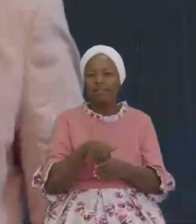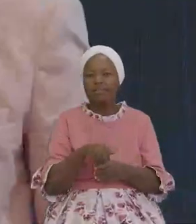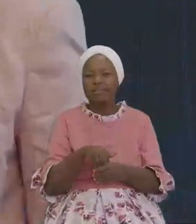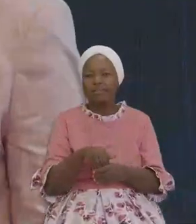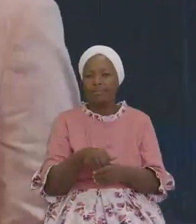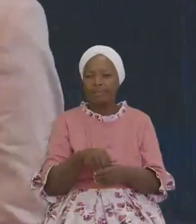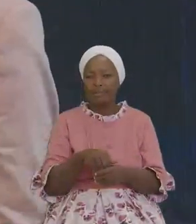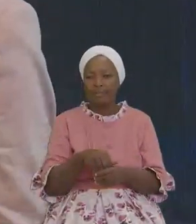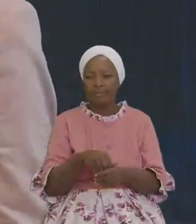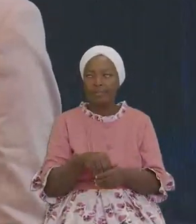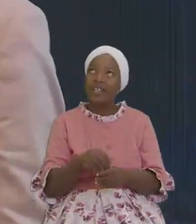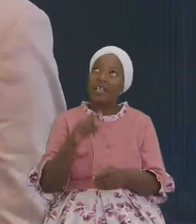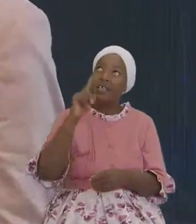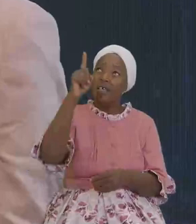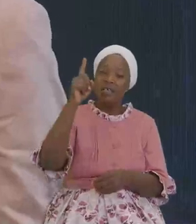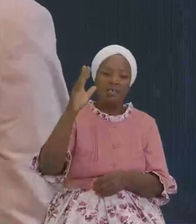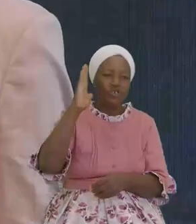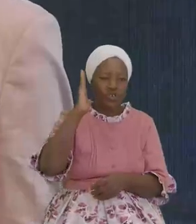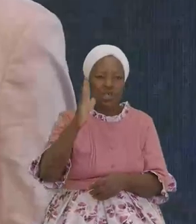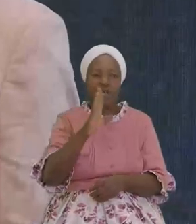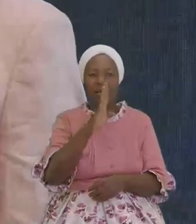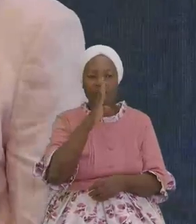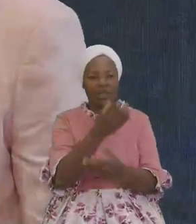Si quelqu'un entre par la porte,